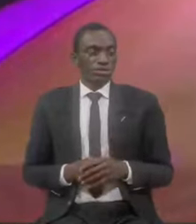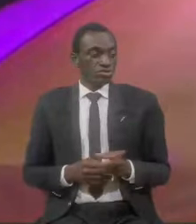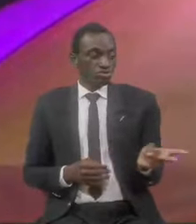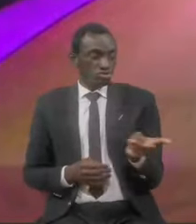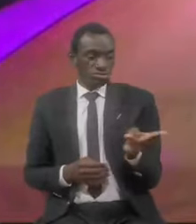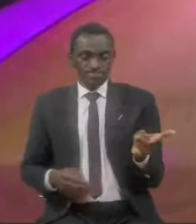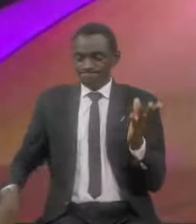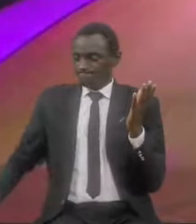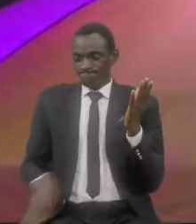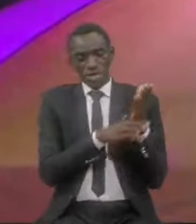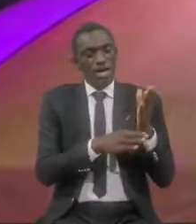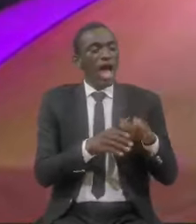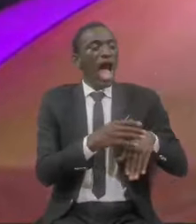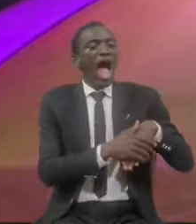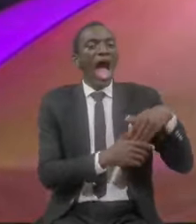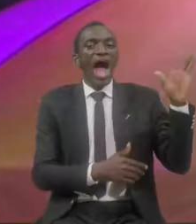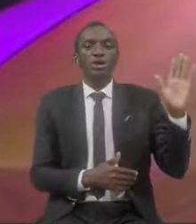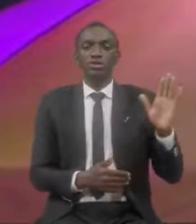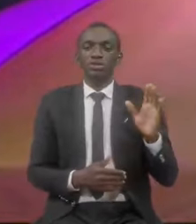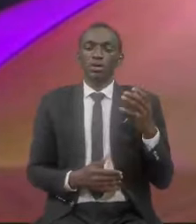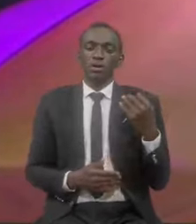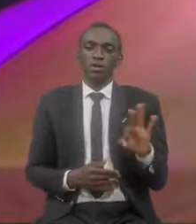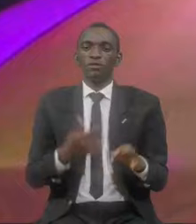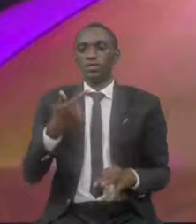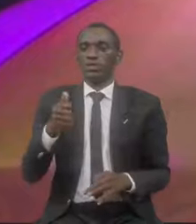ils étaient expulsés, chassés du jardin.